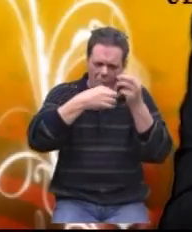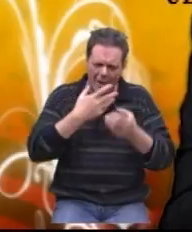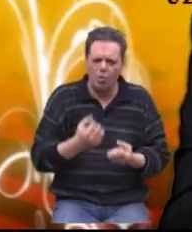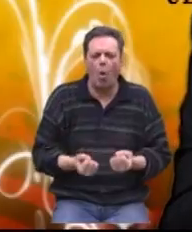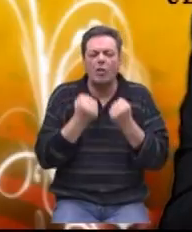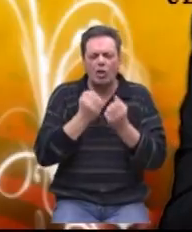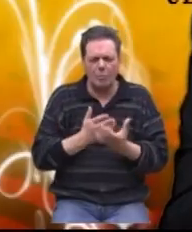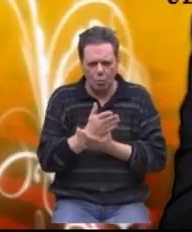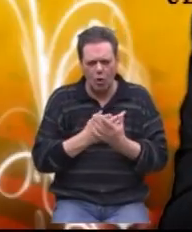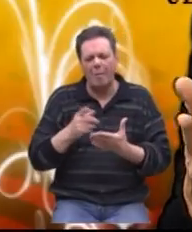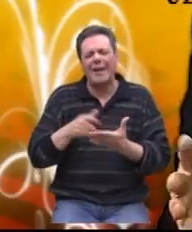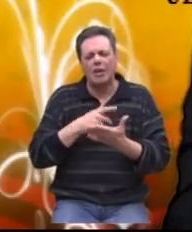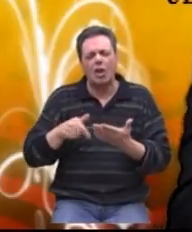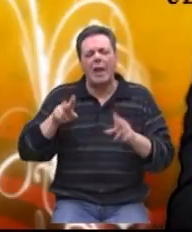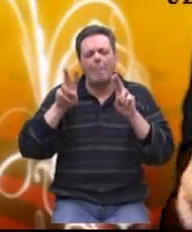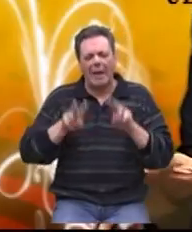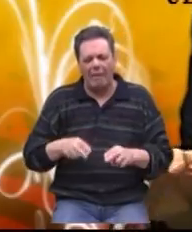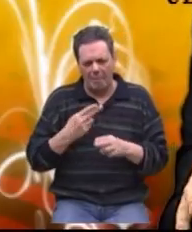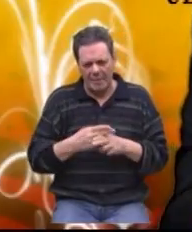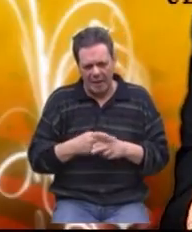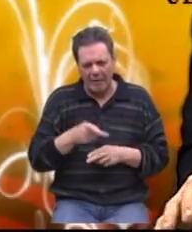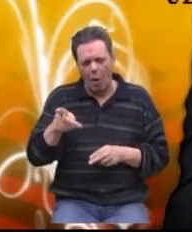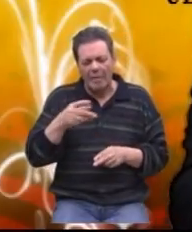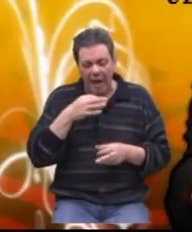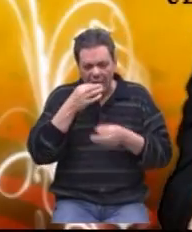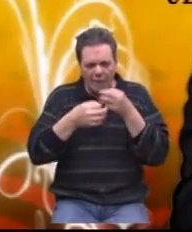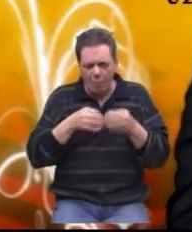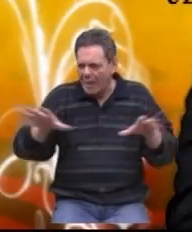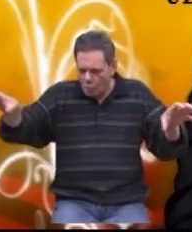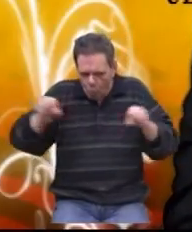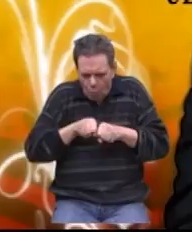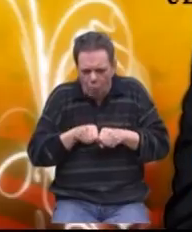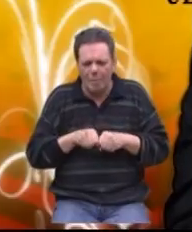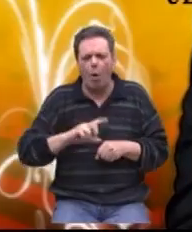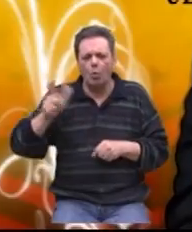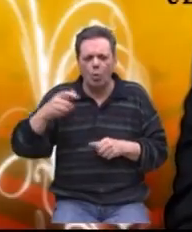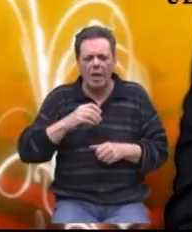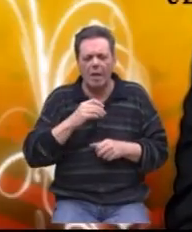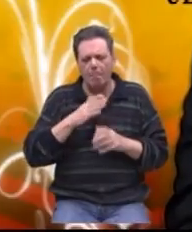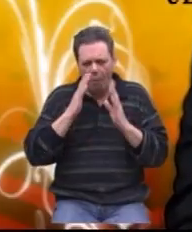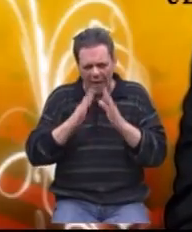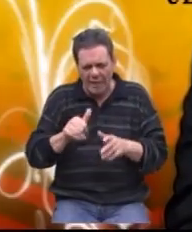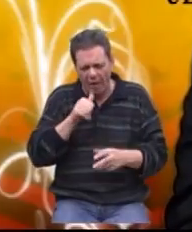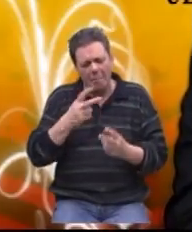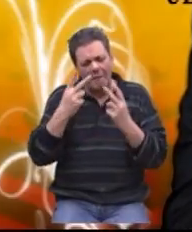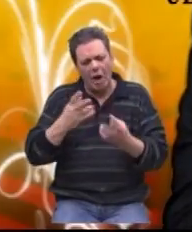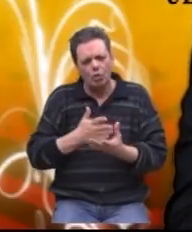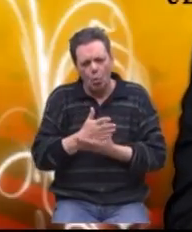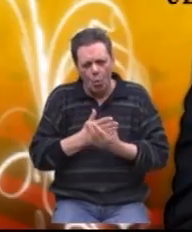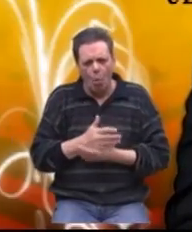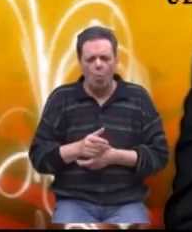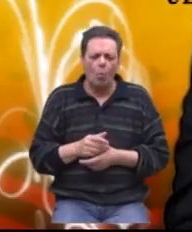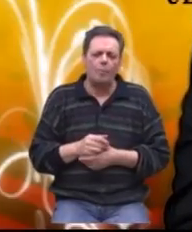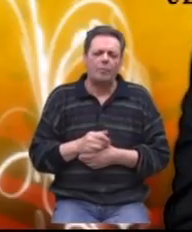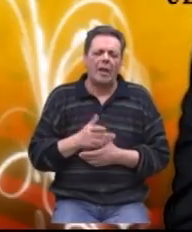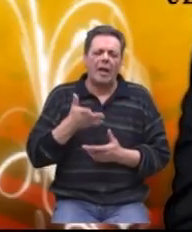težim slučajevima kršenja prava pacijenata i ono takve informacije zaprima od svih ostalih povjerenstava i ono ima svoju važnu ulogu, da tako kažemo i